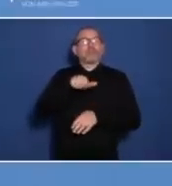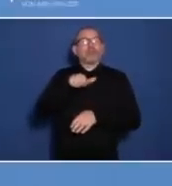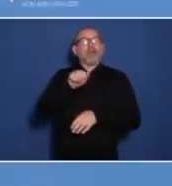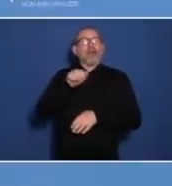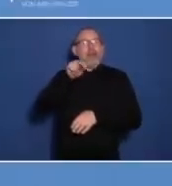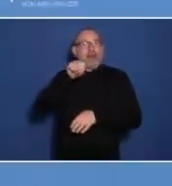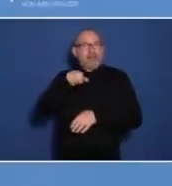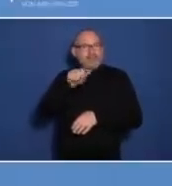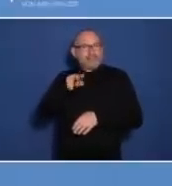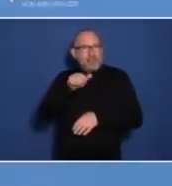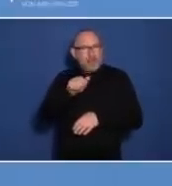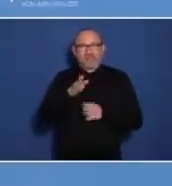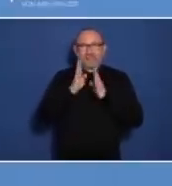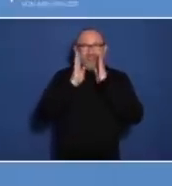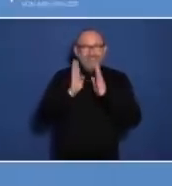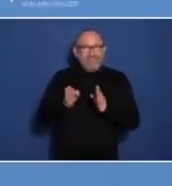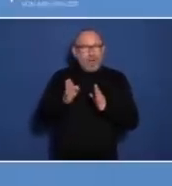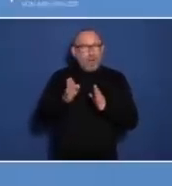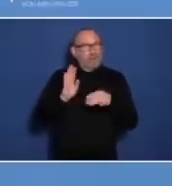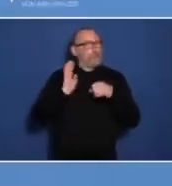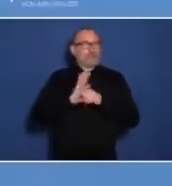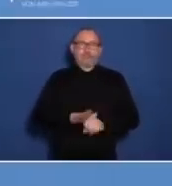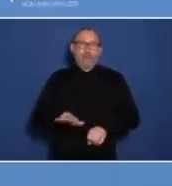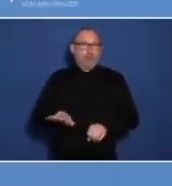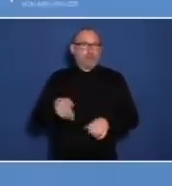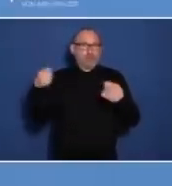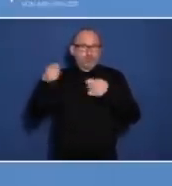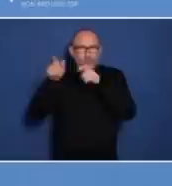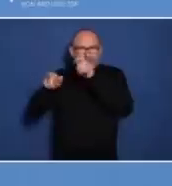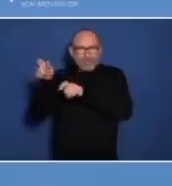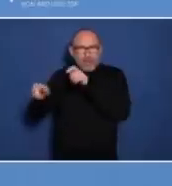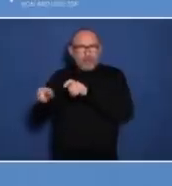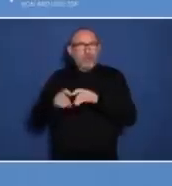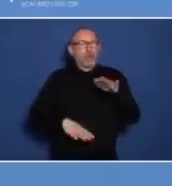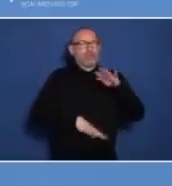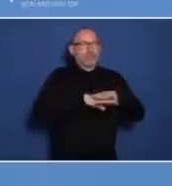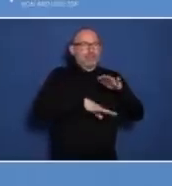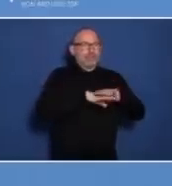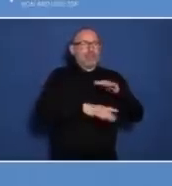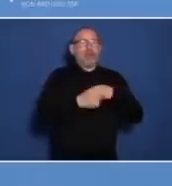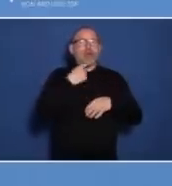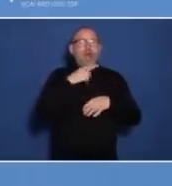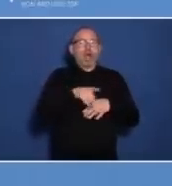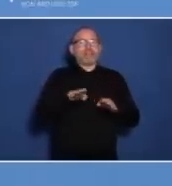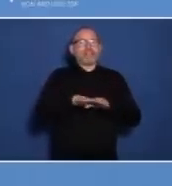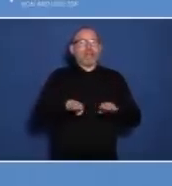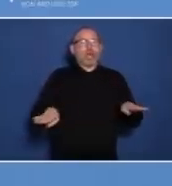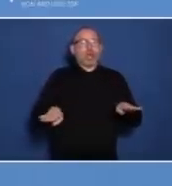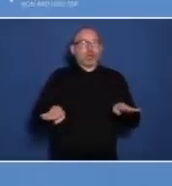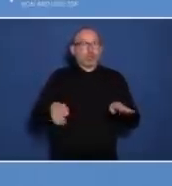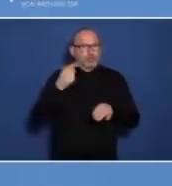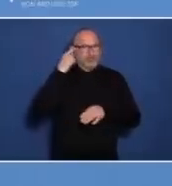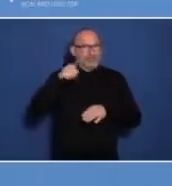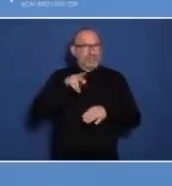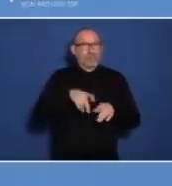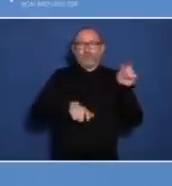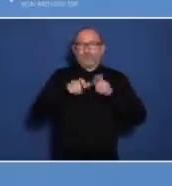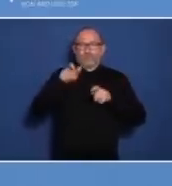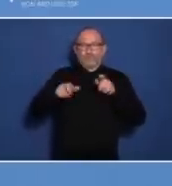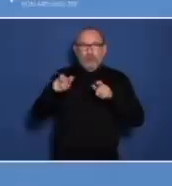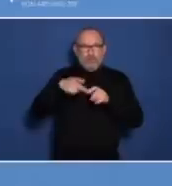der Spenderinnen und Spender missbraucht. Das Netzwerk richtet sich insbesondere gegen den Grundgedanken der Völkerverständigung,